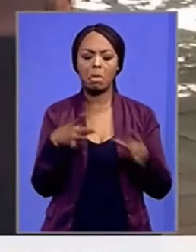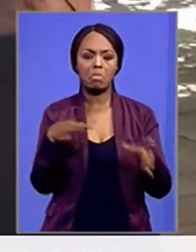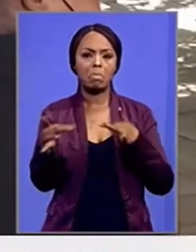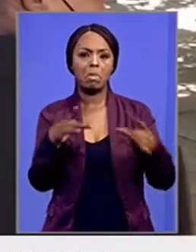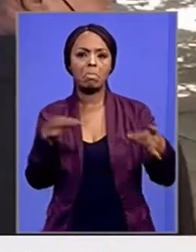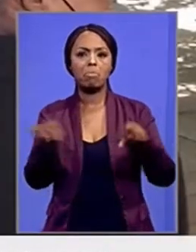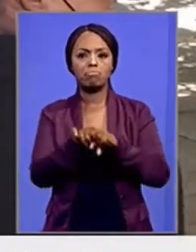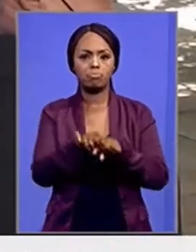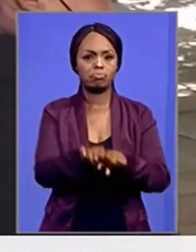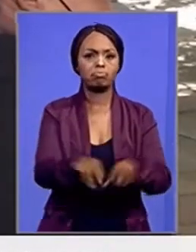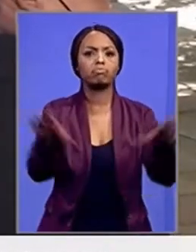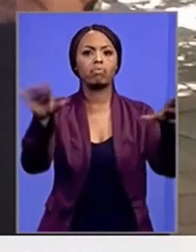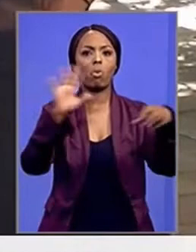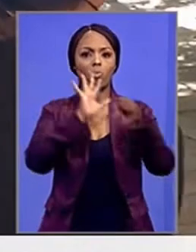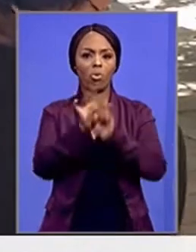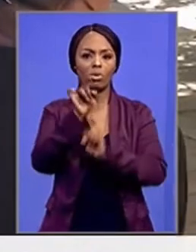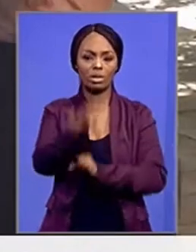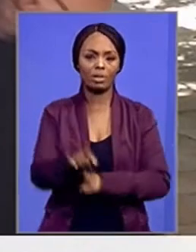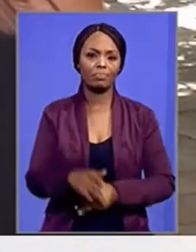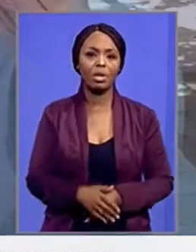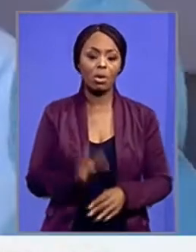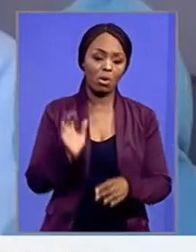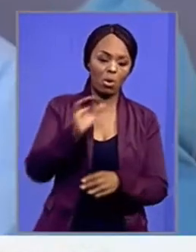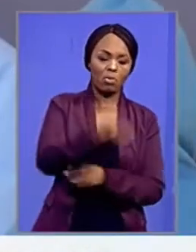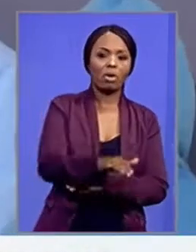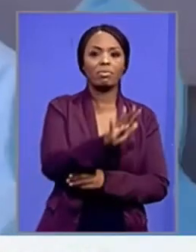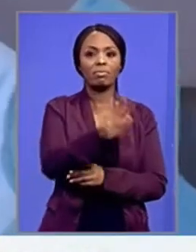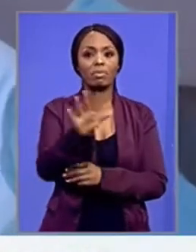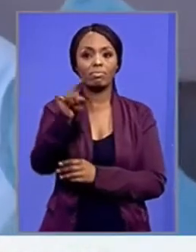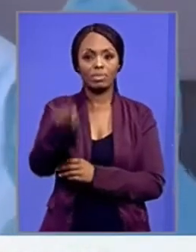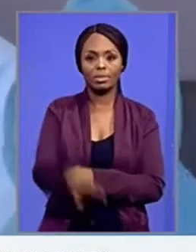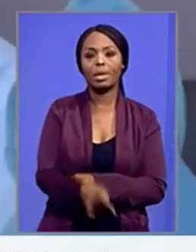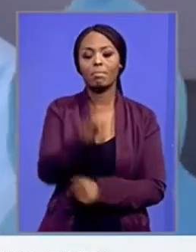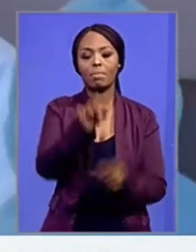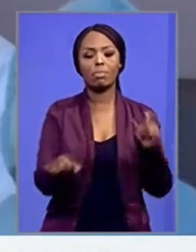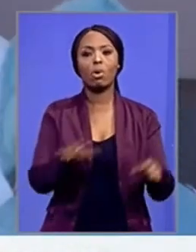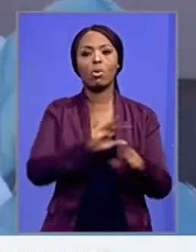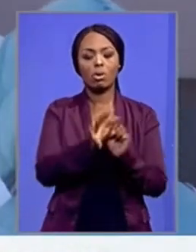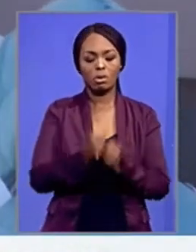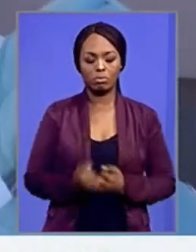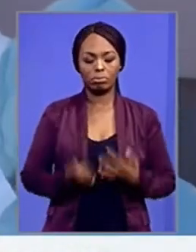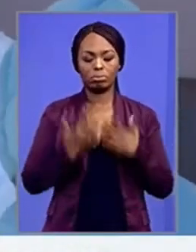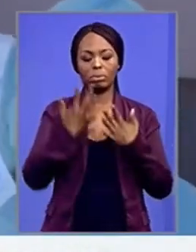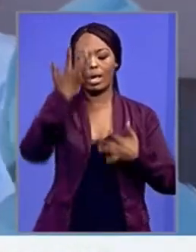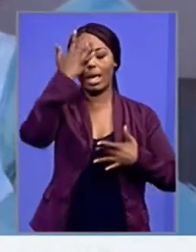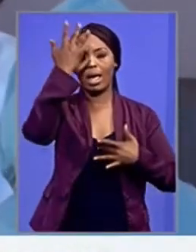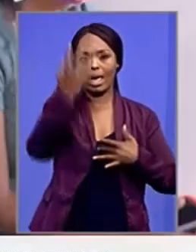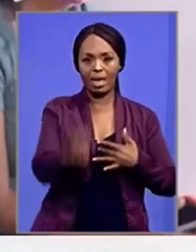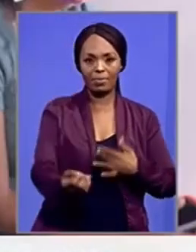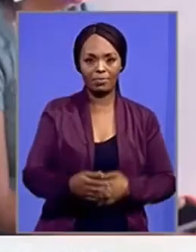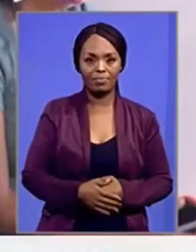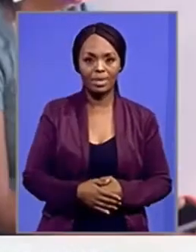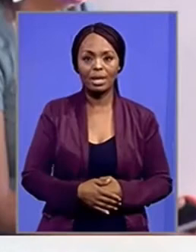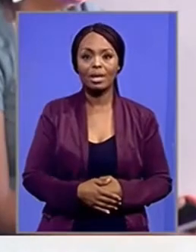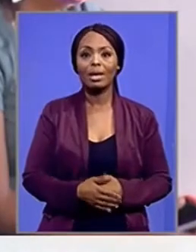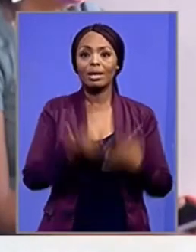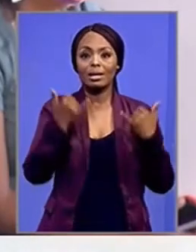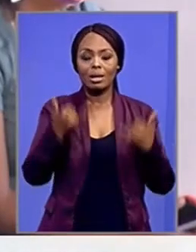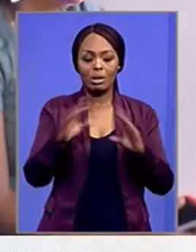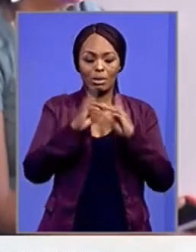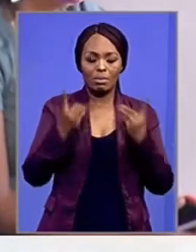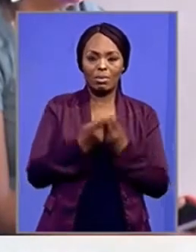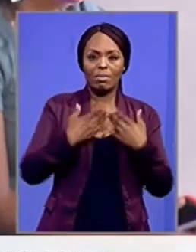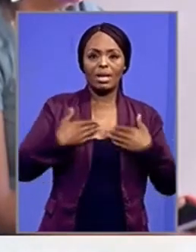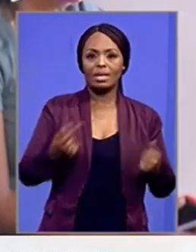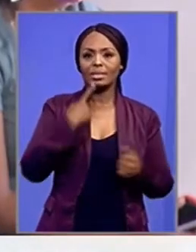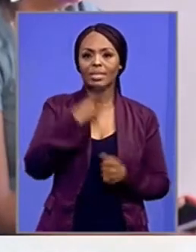batho ba feta go diketetse 15 ba nago le coronavirus. Mo lebakeng le bašomi ba kalafo ga ba imelwa ka lebaka la